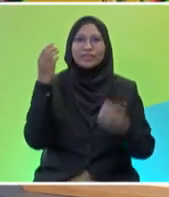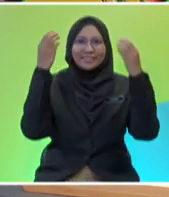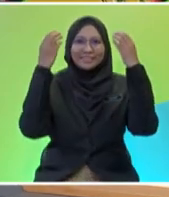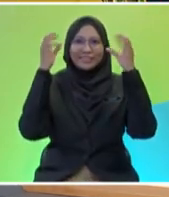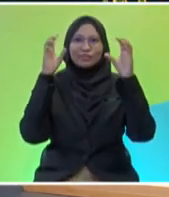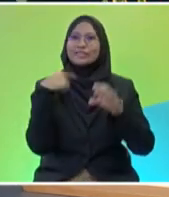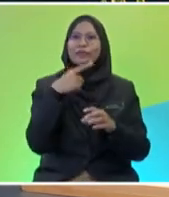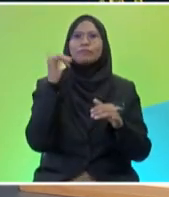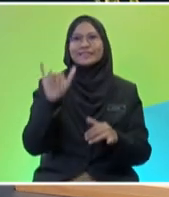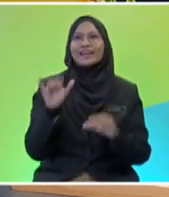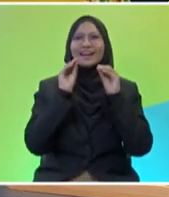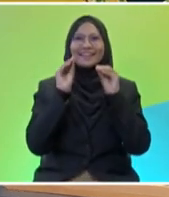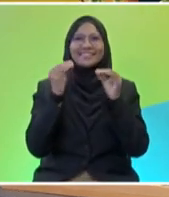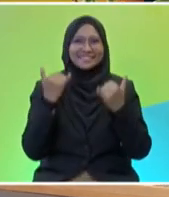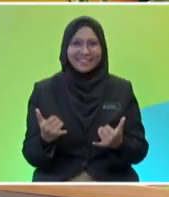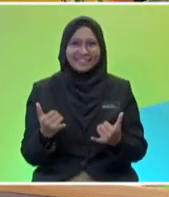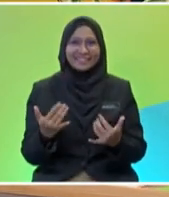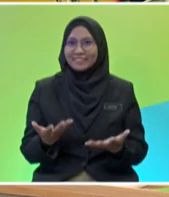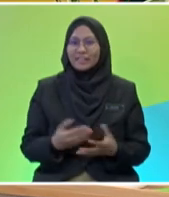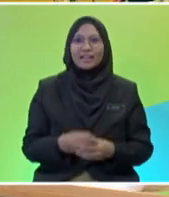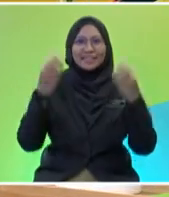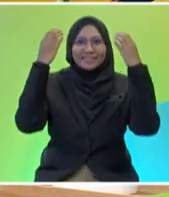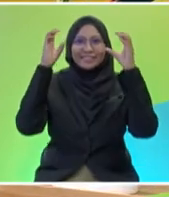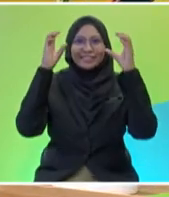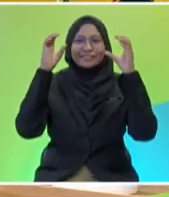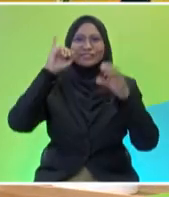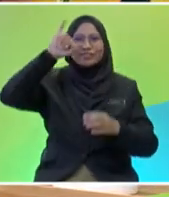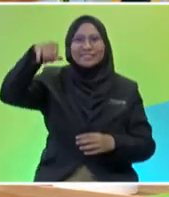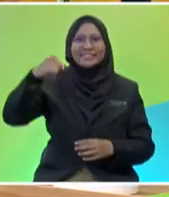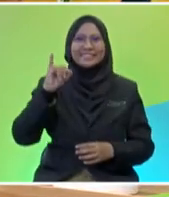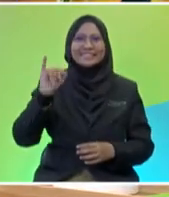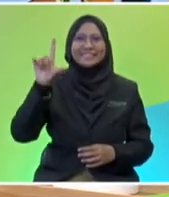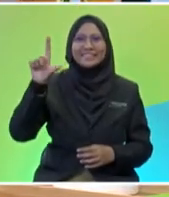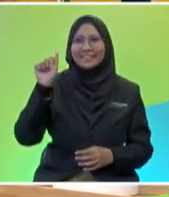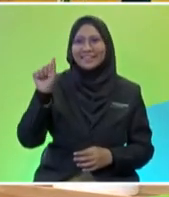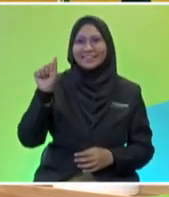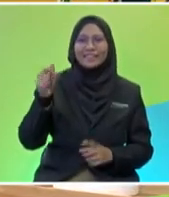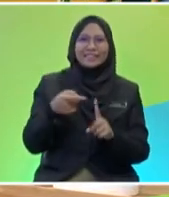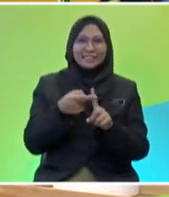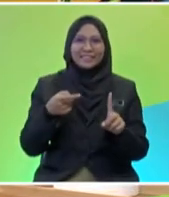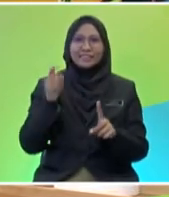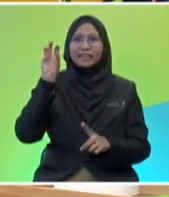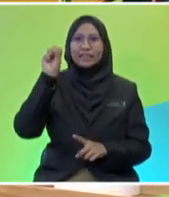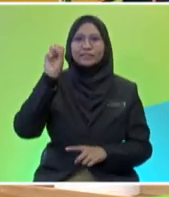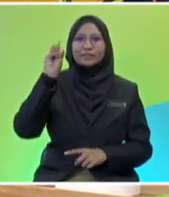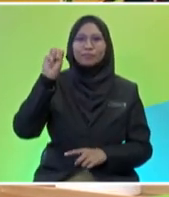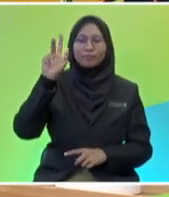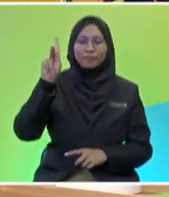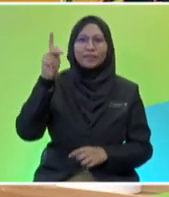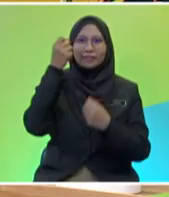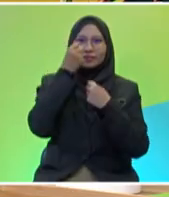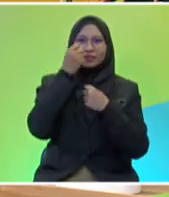Hah Ini dia Cikgu kita Cikgu nomor jilawati Muhammad Amin daripada SMK Setia alam